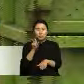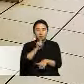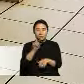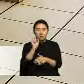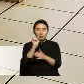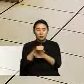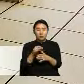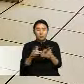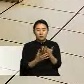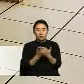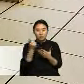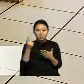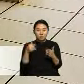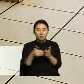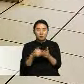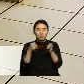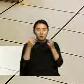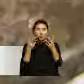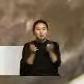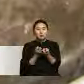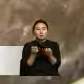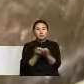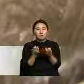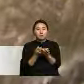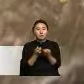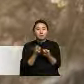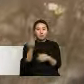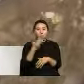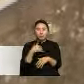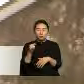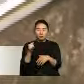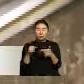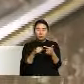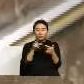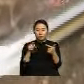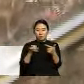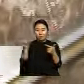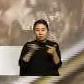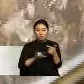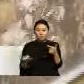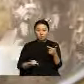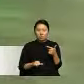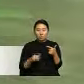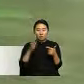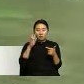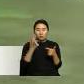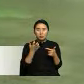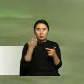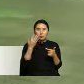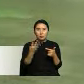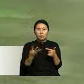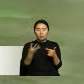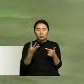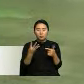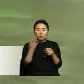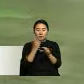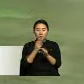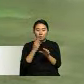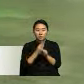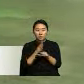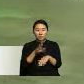10개의 인허가를 하나로 체계화하는 새로운 제도입니다. 구리시는 지난 6월 전국 지자체 84개 공공소각장